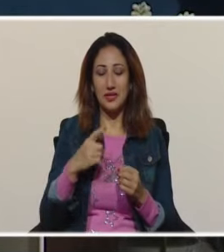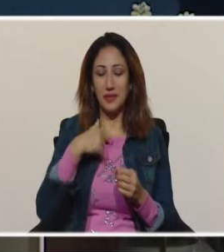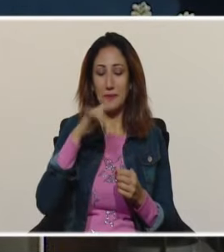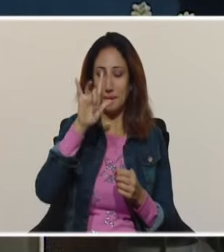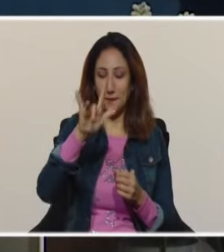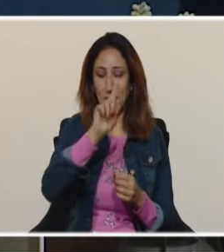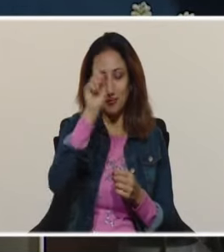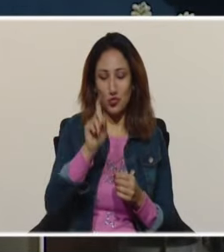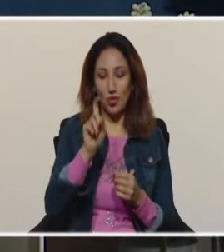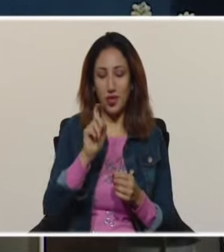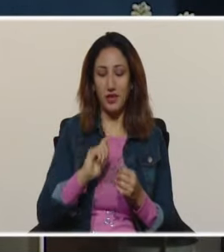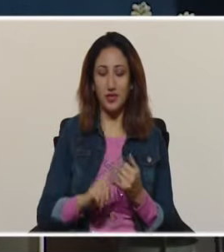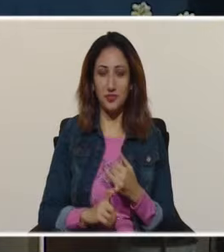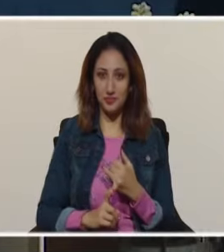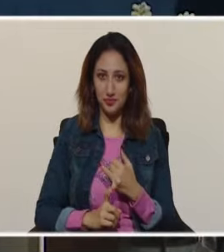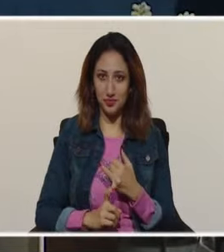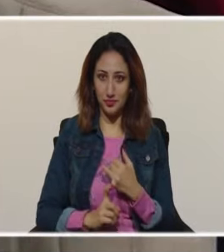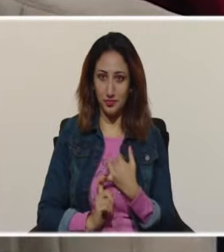سؤال اسال سؤال